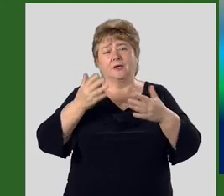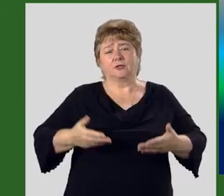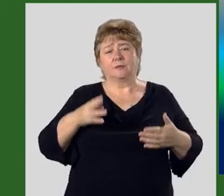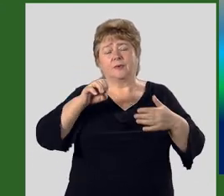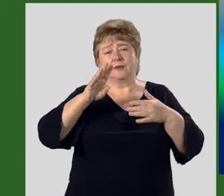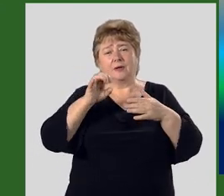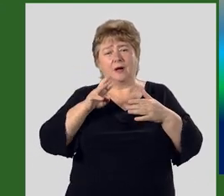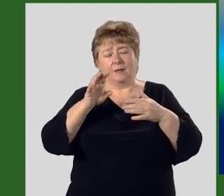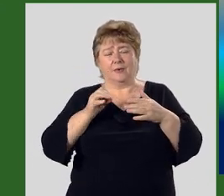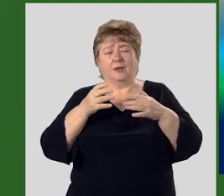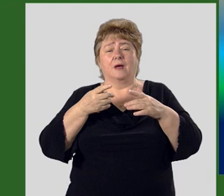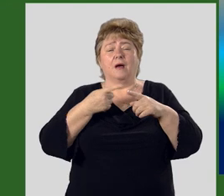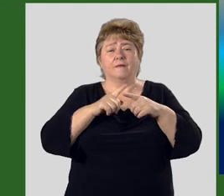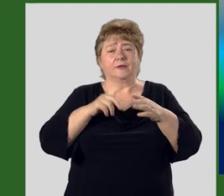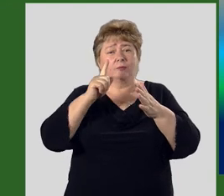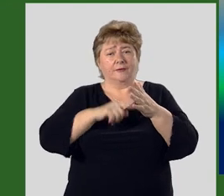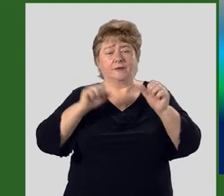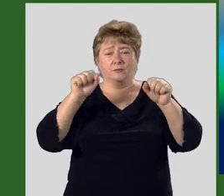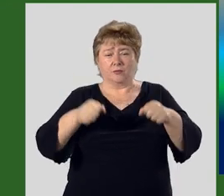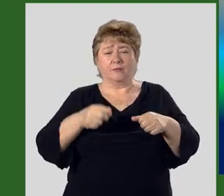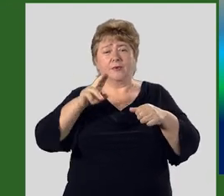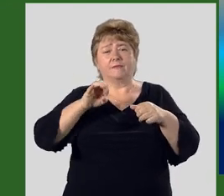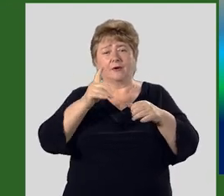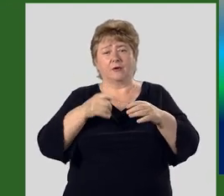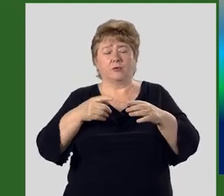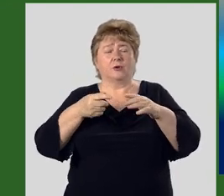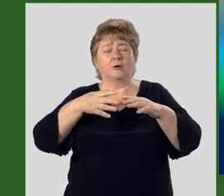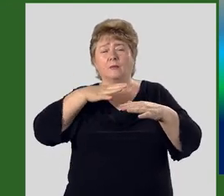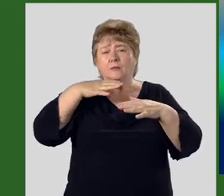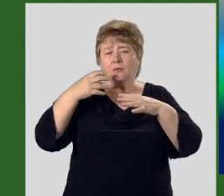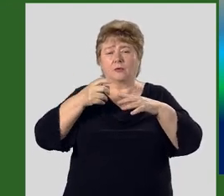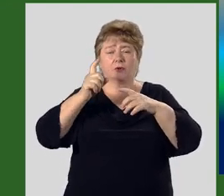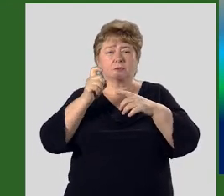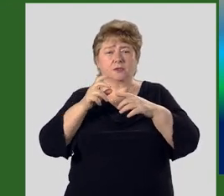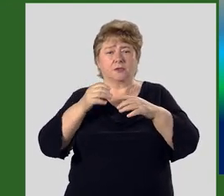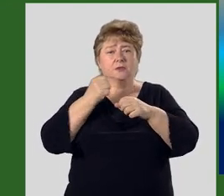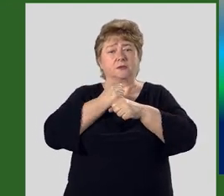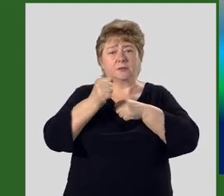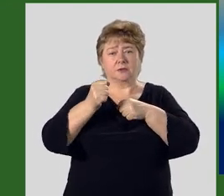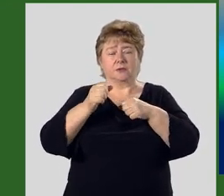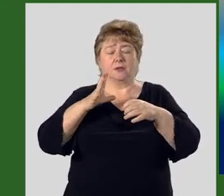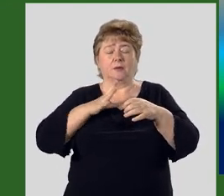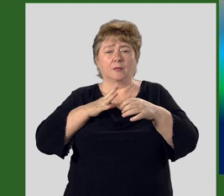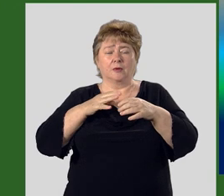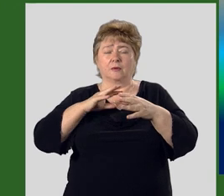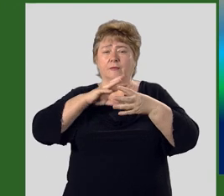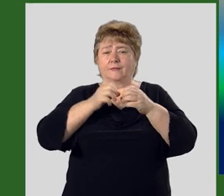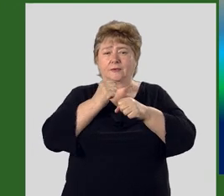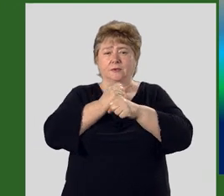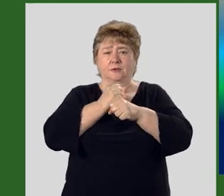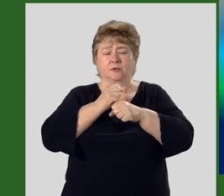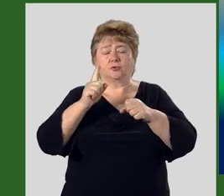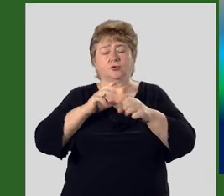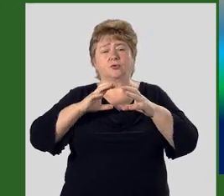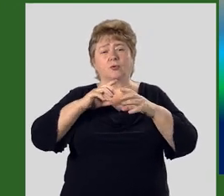Пергаме. В это можно поверить. Пифагор за несколько столетий до этого изобретения пришел к выводу,